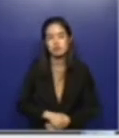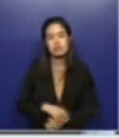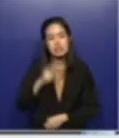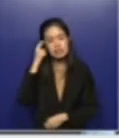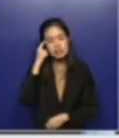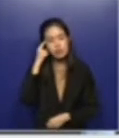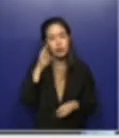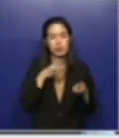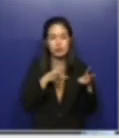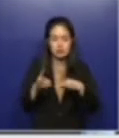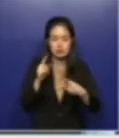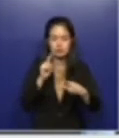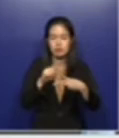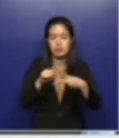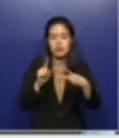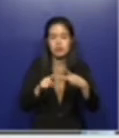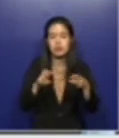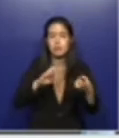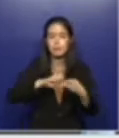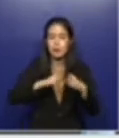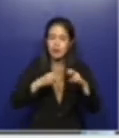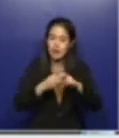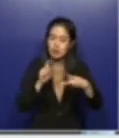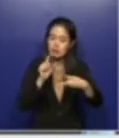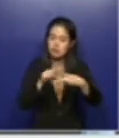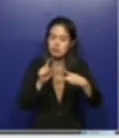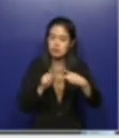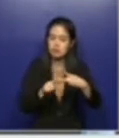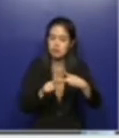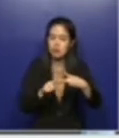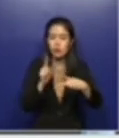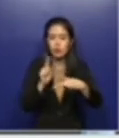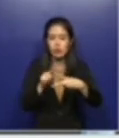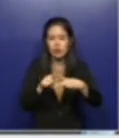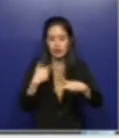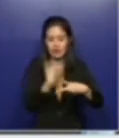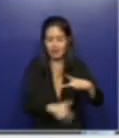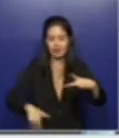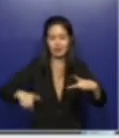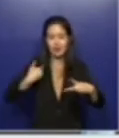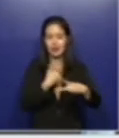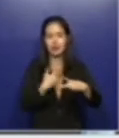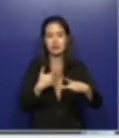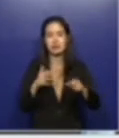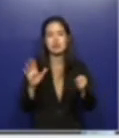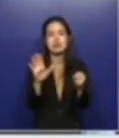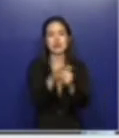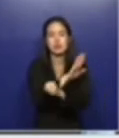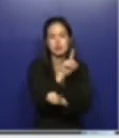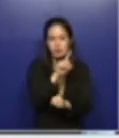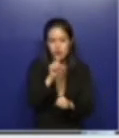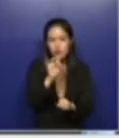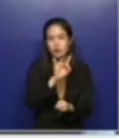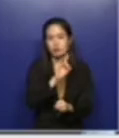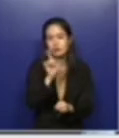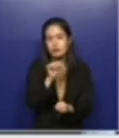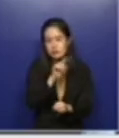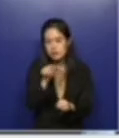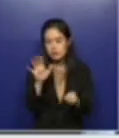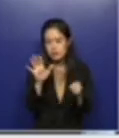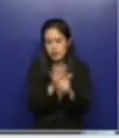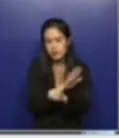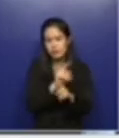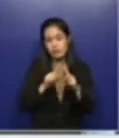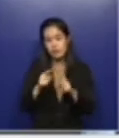ชั่งแล้วท่านให้น้ำหนักด้านสาธารณสุขเต็มร้อยขาดการมองมิติด้านความเป็นอยู่ด้านปาก